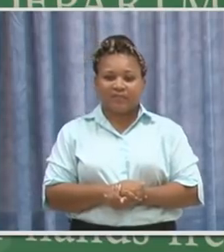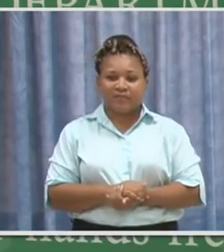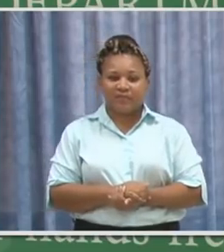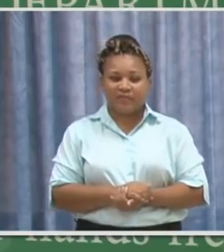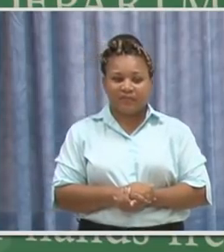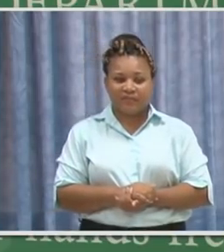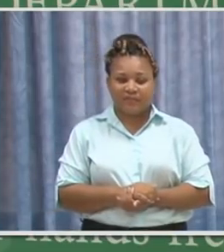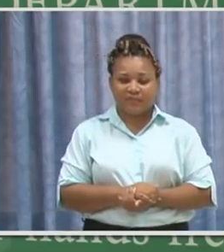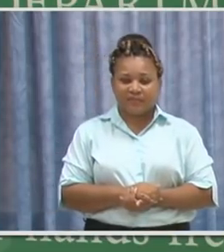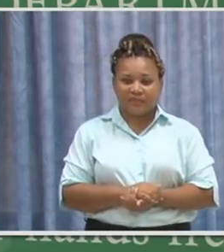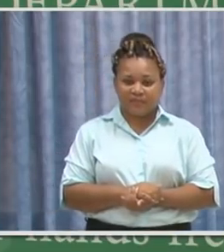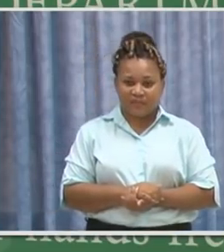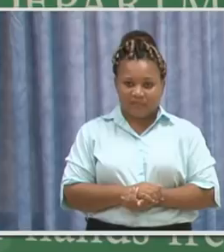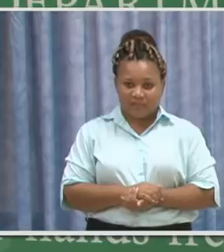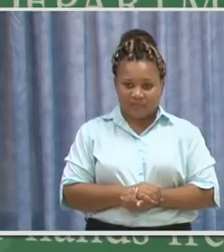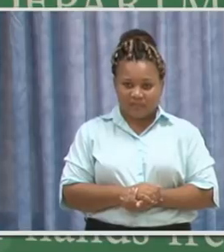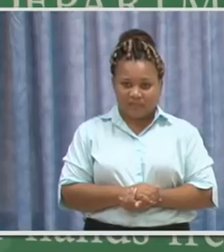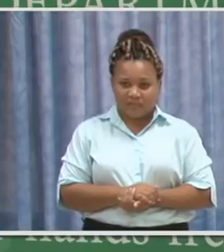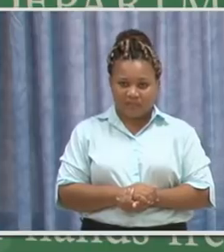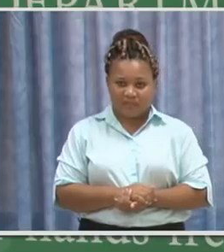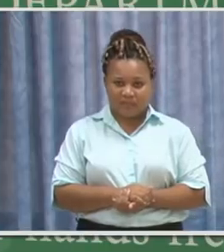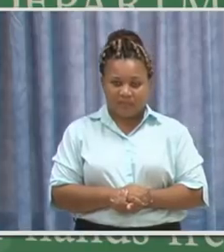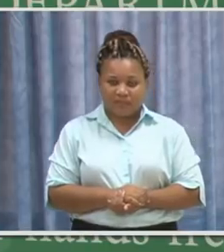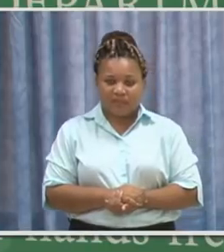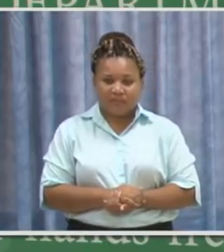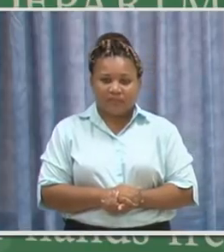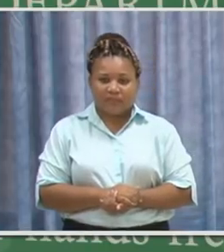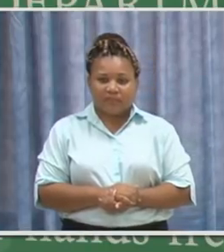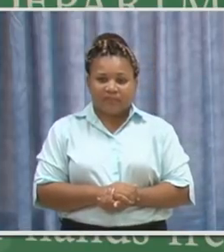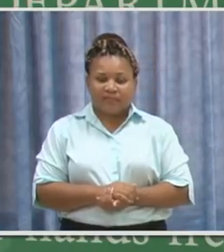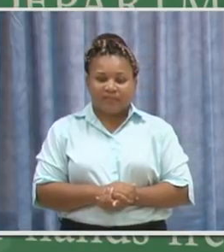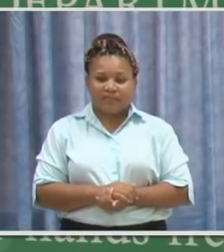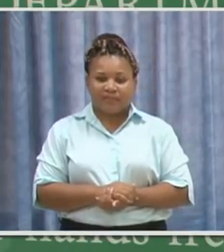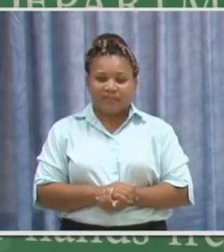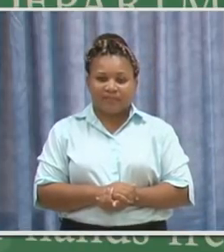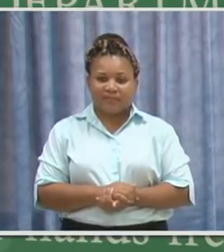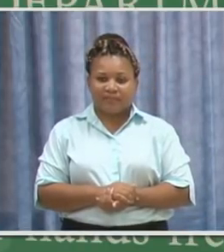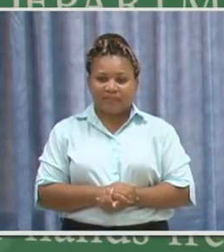nous, à ce point, pour nous, message pour ça qu'on fait passer,